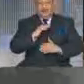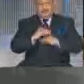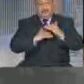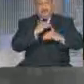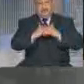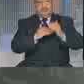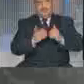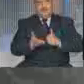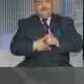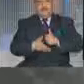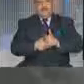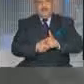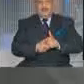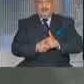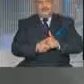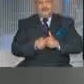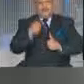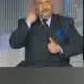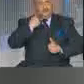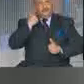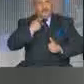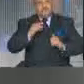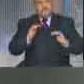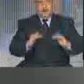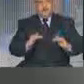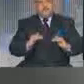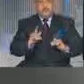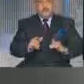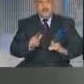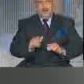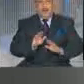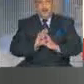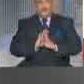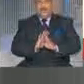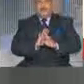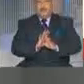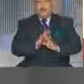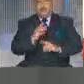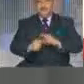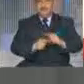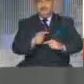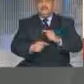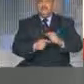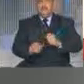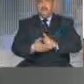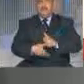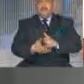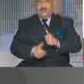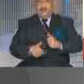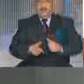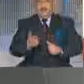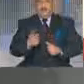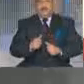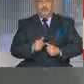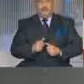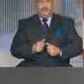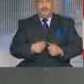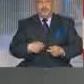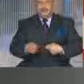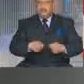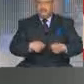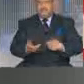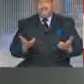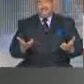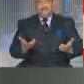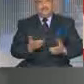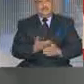بالنسبة للنباتات كذلك وبالنسبة للثروة الحيوانية. من جهة أخرى، أكدت منظمة الأغذية والزراعة أن العمل